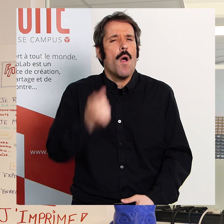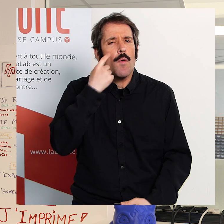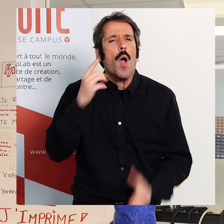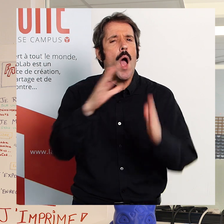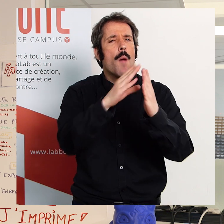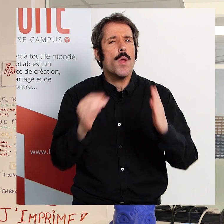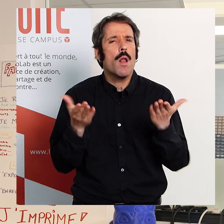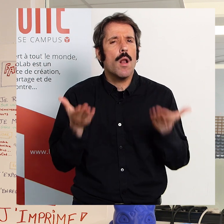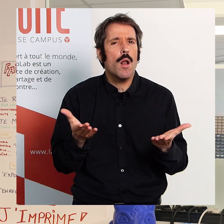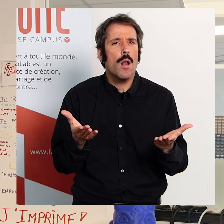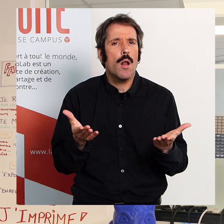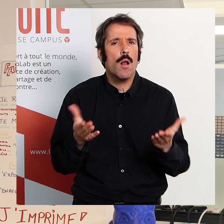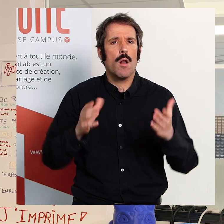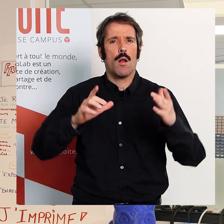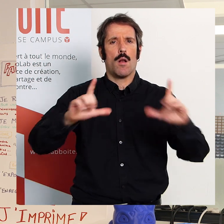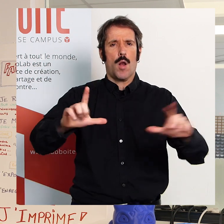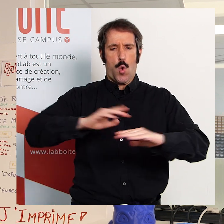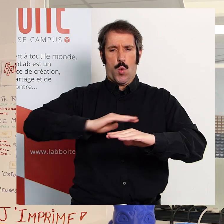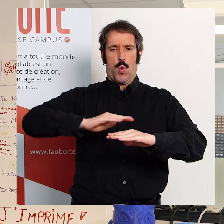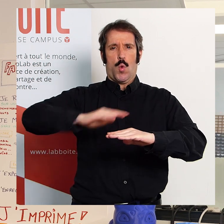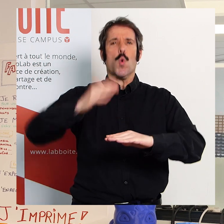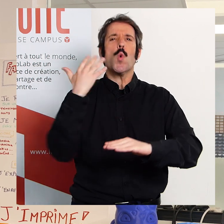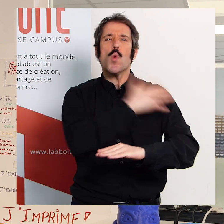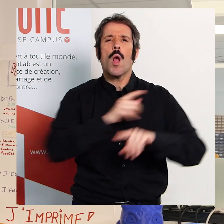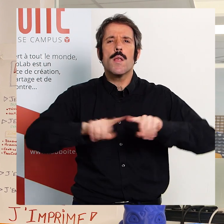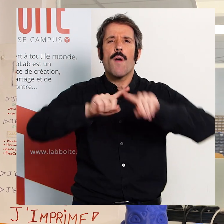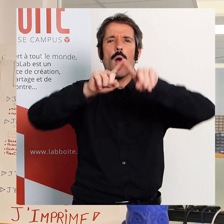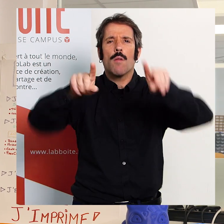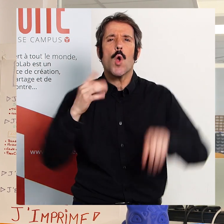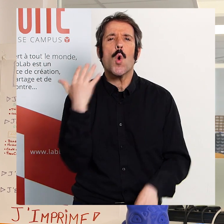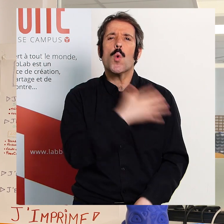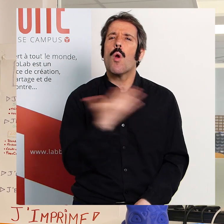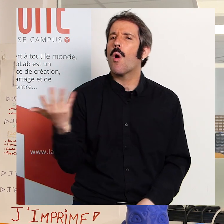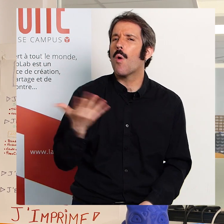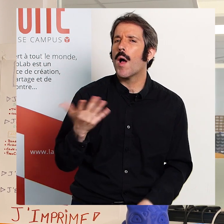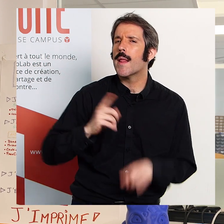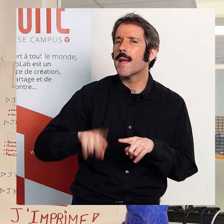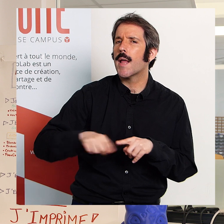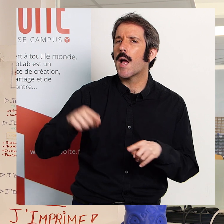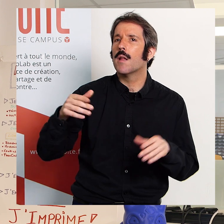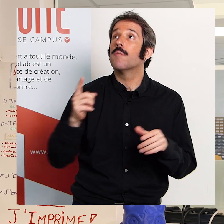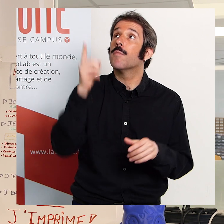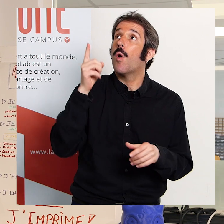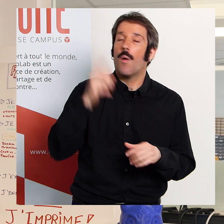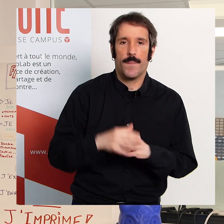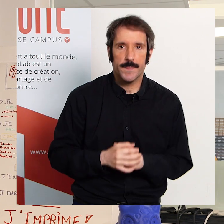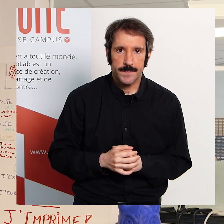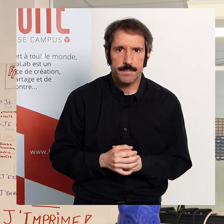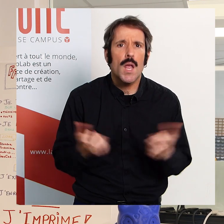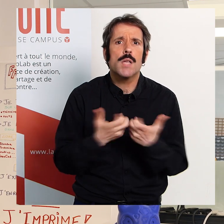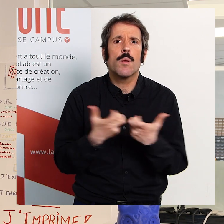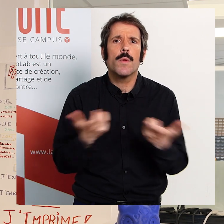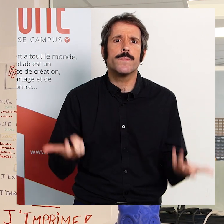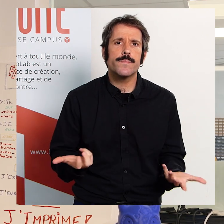main. Ensuite, vous voyez que mon modèle ici apparaît en couches de différentes couleurs. Ces couleurs sont détaillées dans le champ du